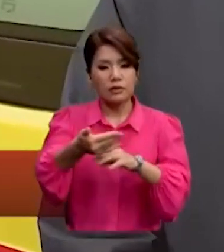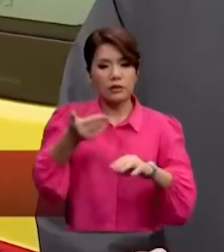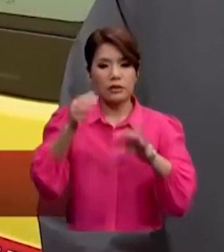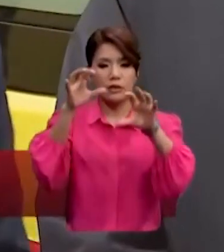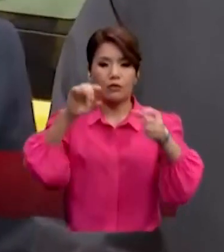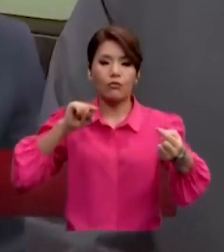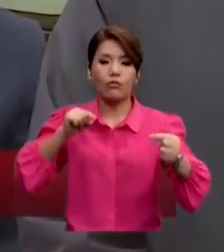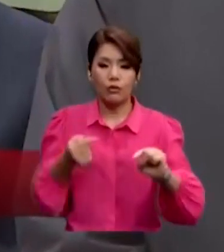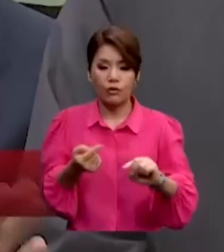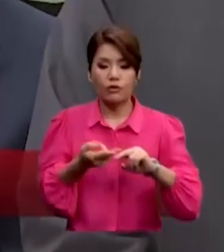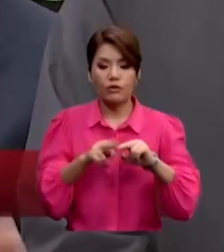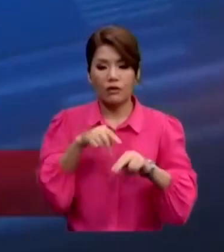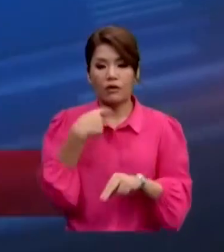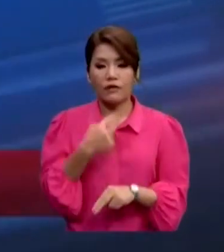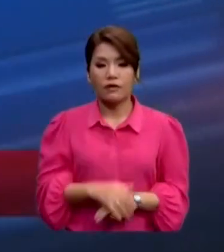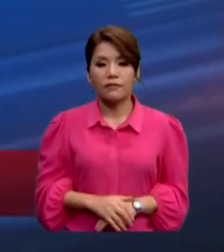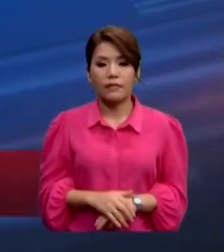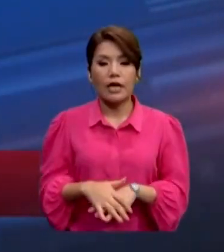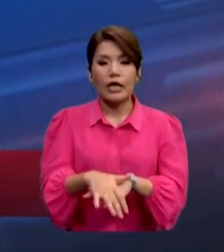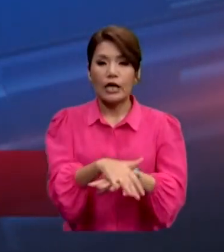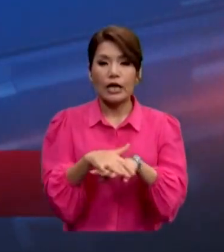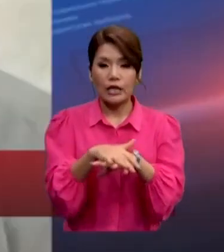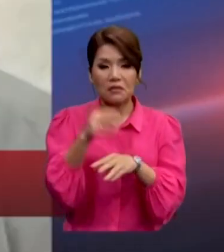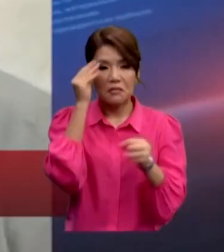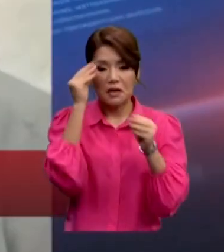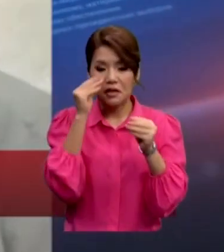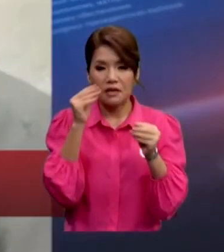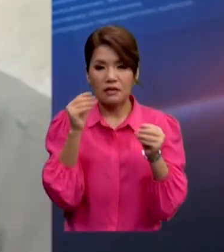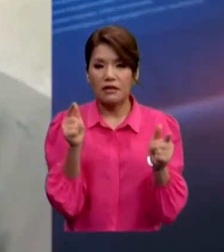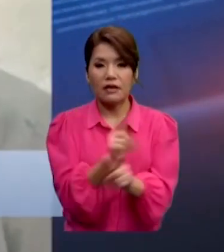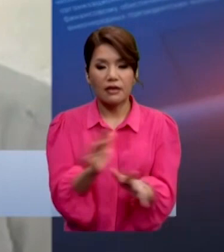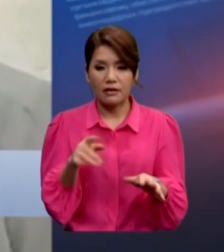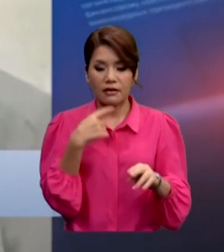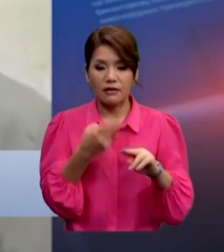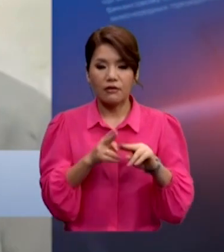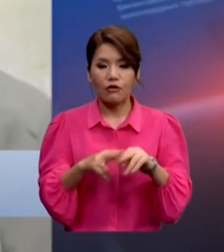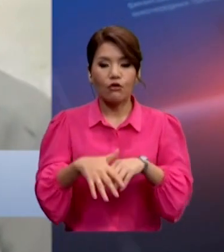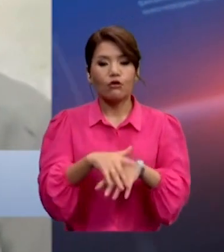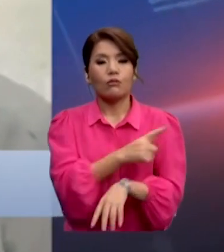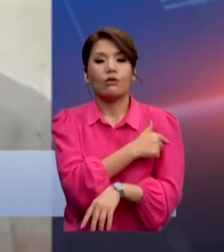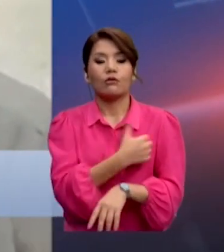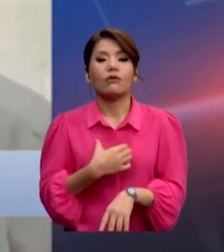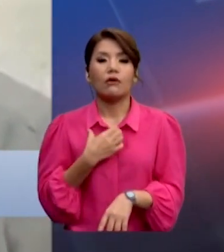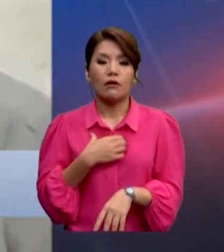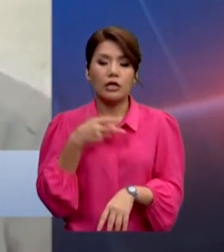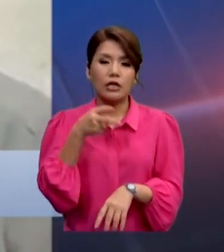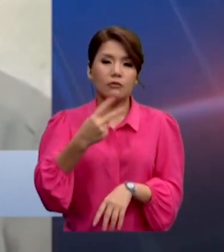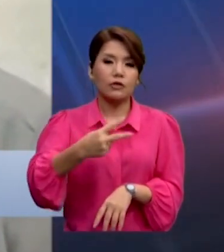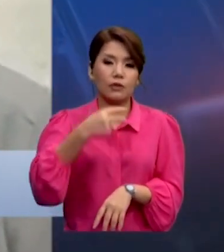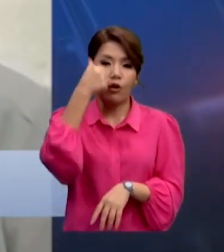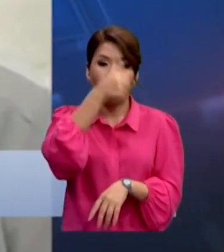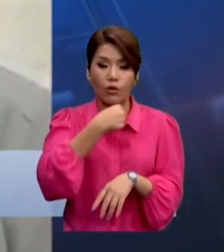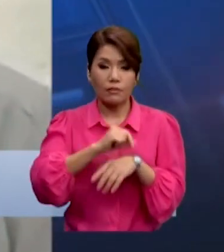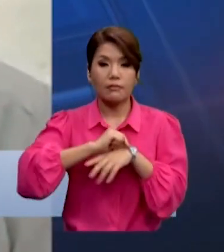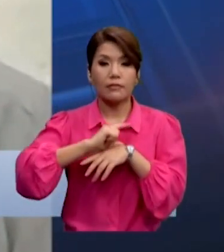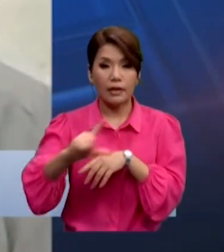екен. Заңгерлер осылай дейді. Халықпен санасып отқан жоқ. Міндетті әлеуметтік медициналық сақтандыруды 2020 жылы іске